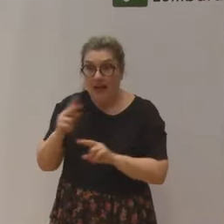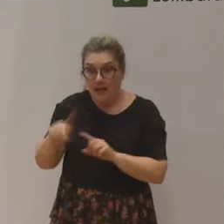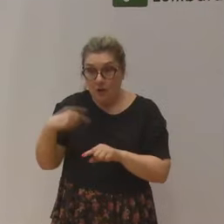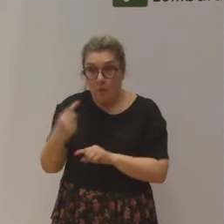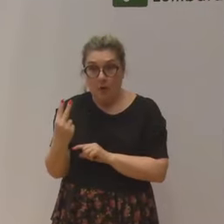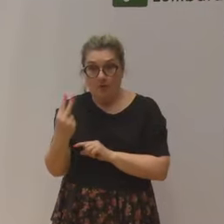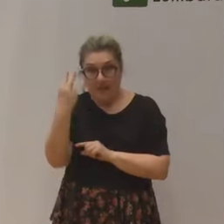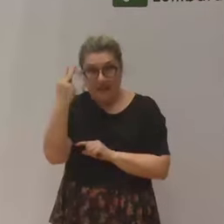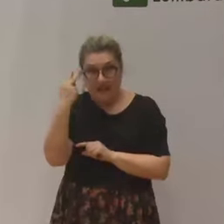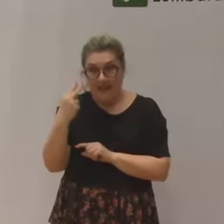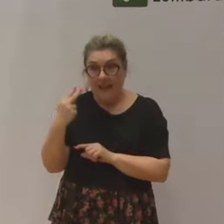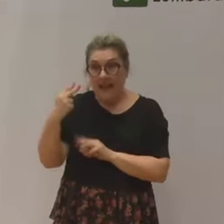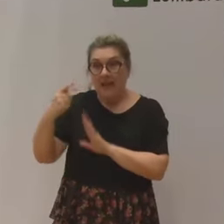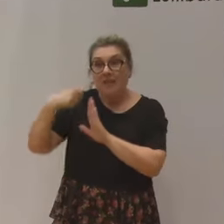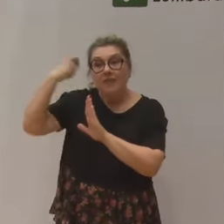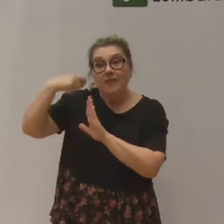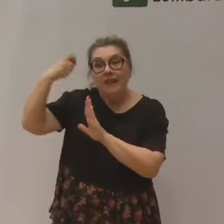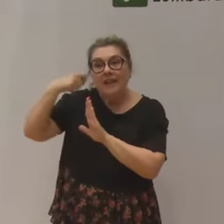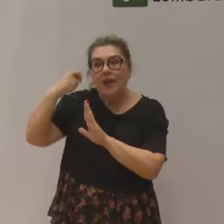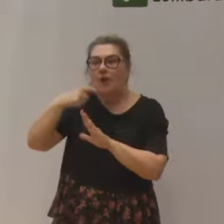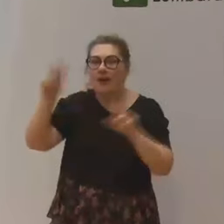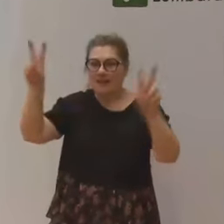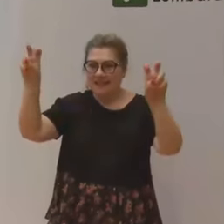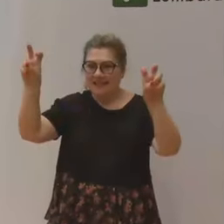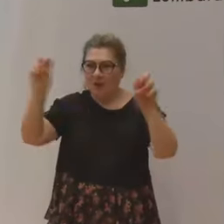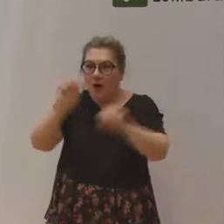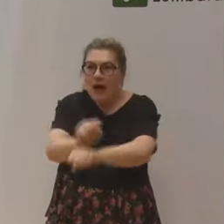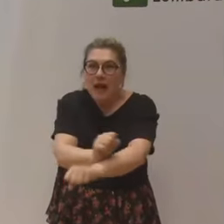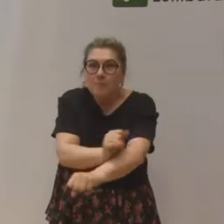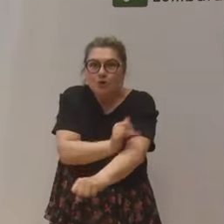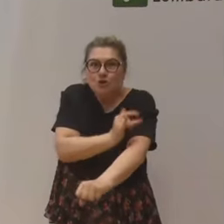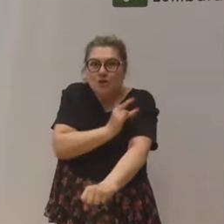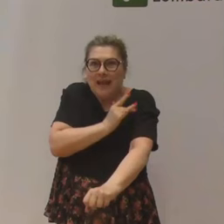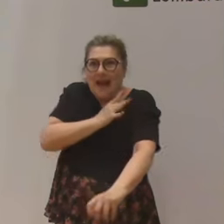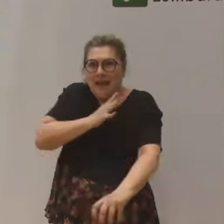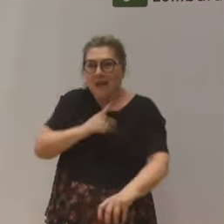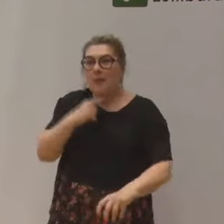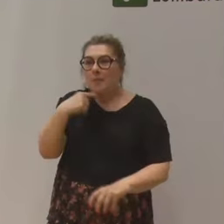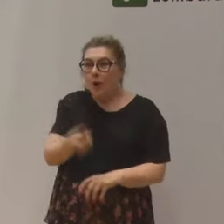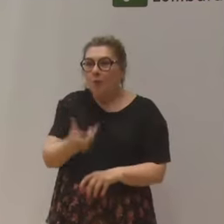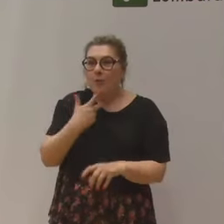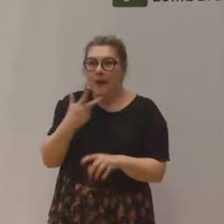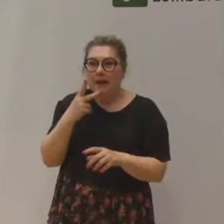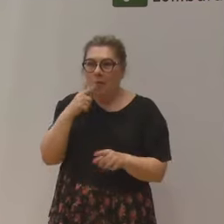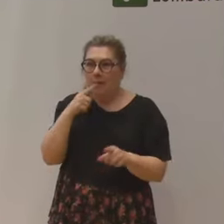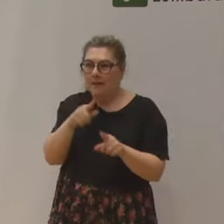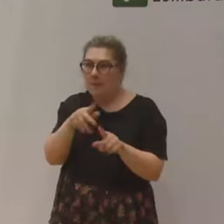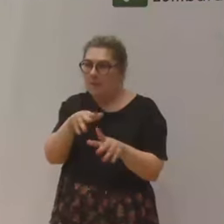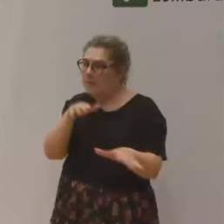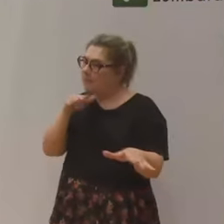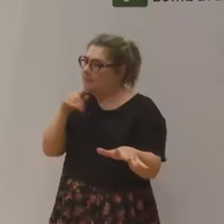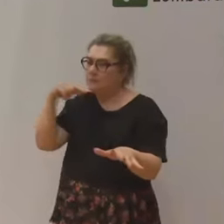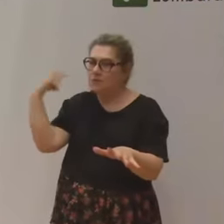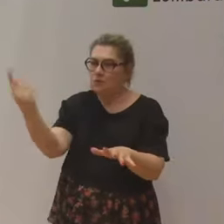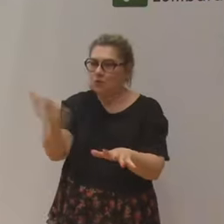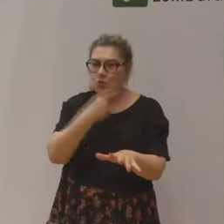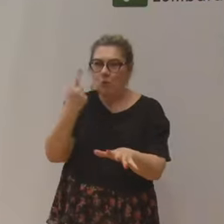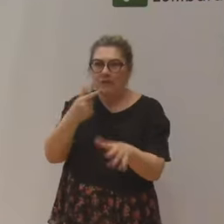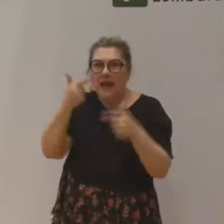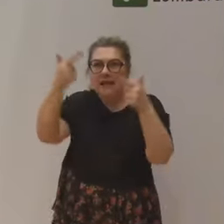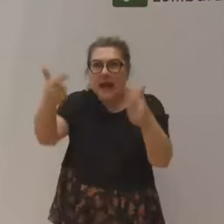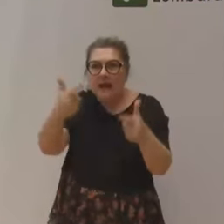vedrete nel video definito video emozionale, che già la parola la dice lunga, proprio per colpire di più